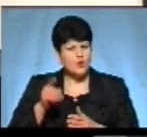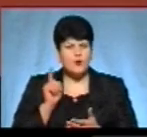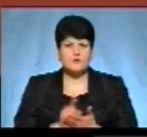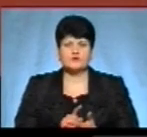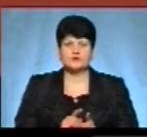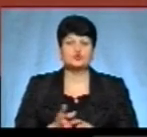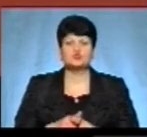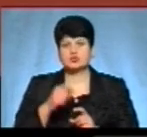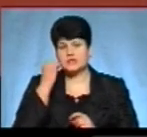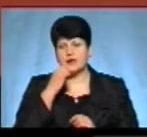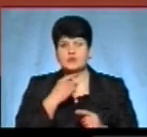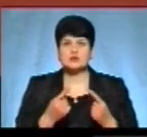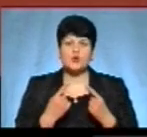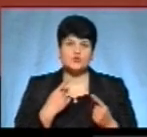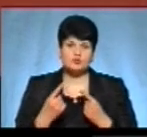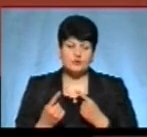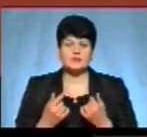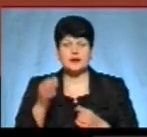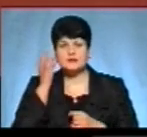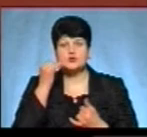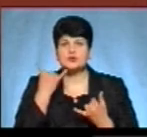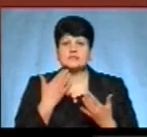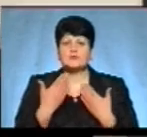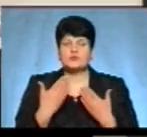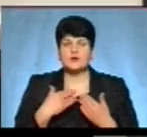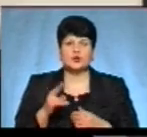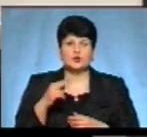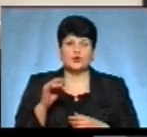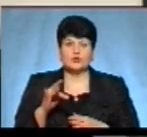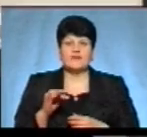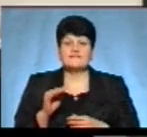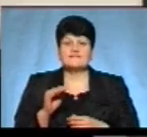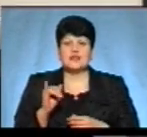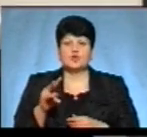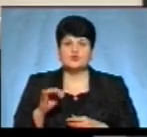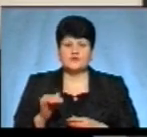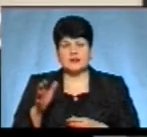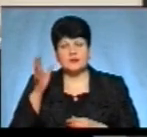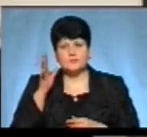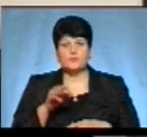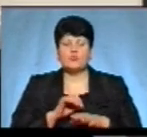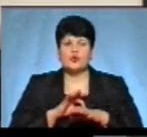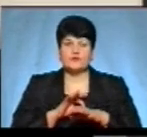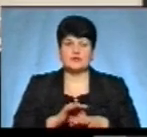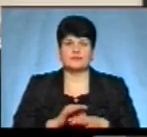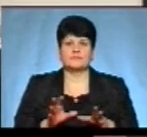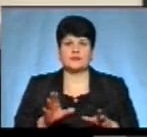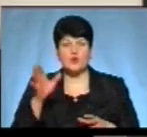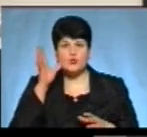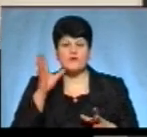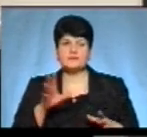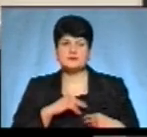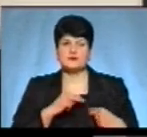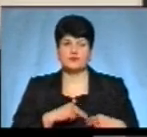Тож я дякую вам за розмову і нагадаю, що сьогодні ми спілкувалися з доктором філософських наук, професором, провідним науковим співробітником